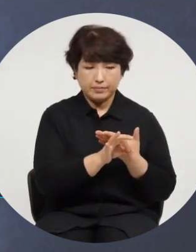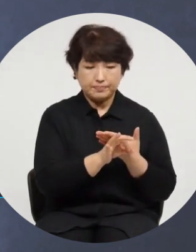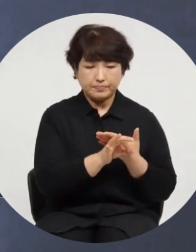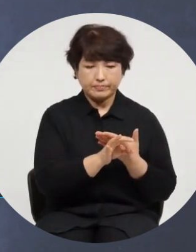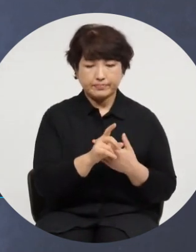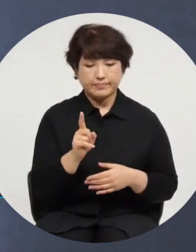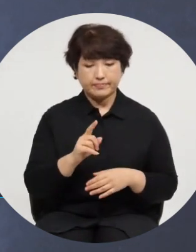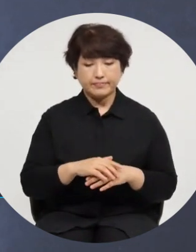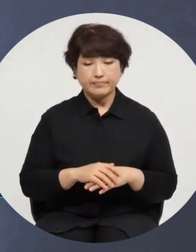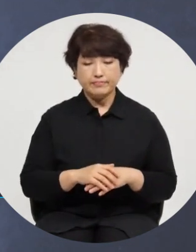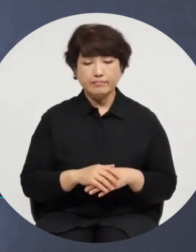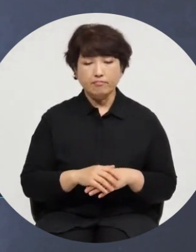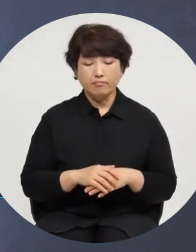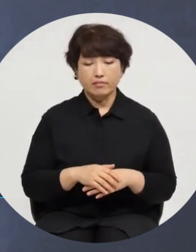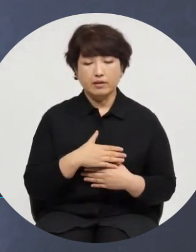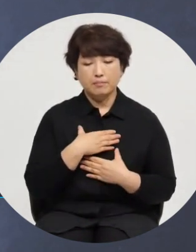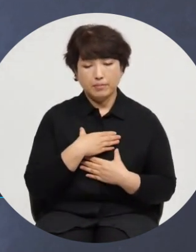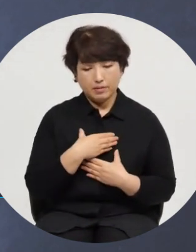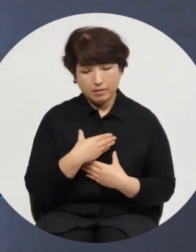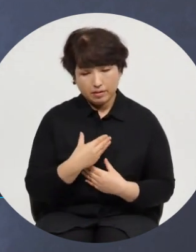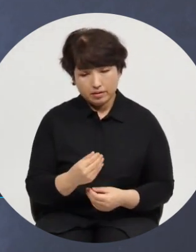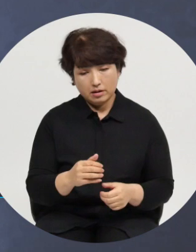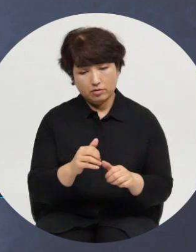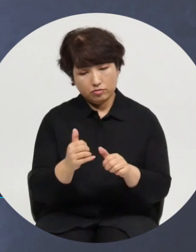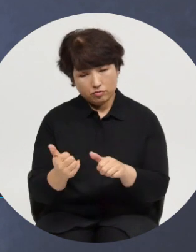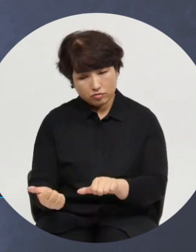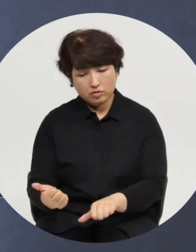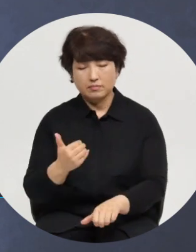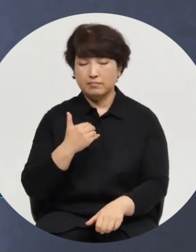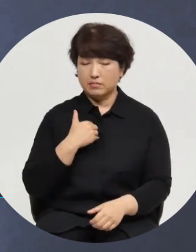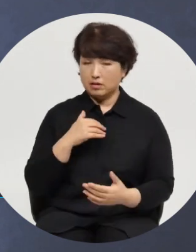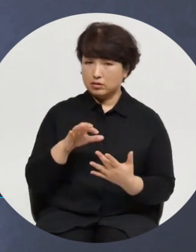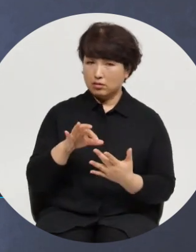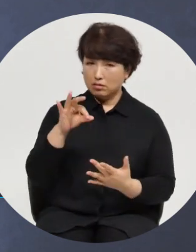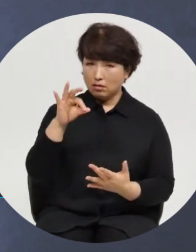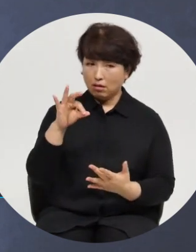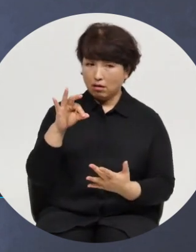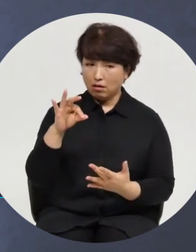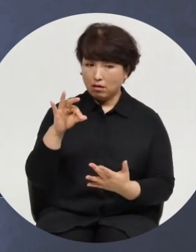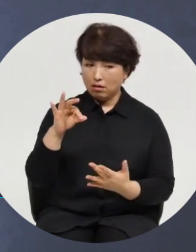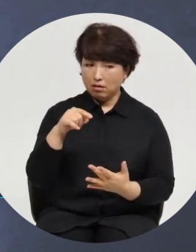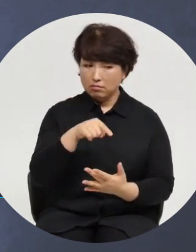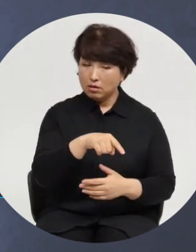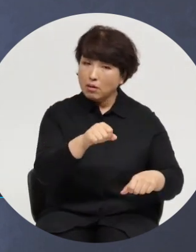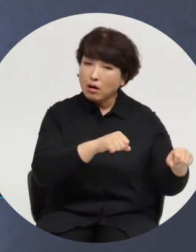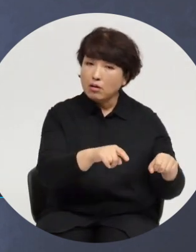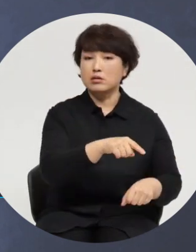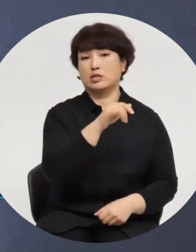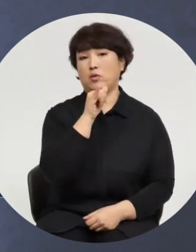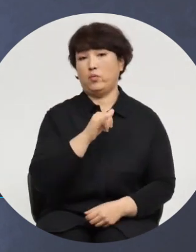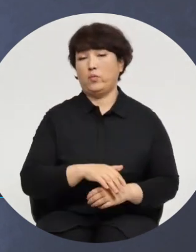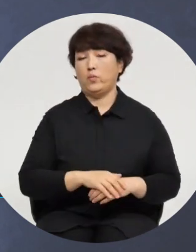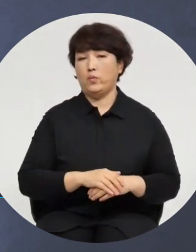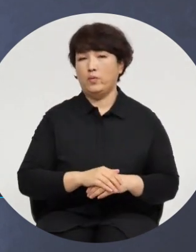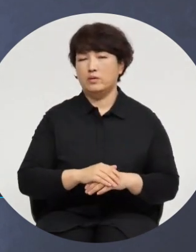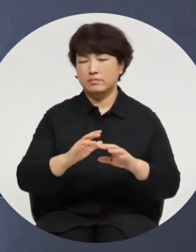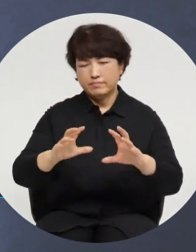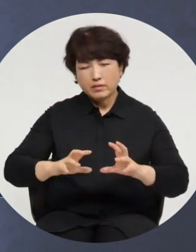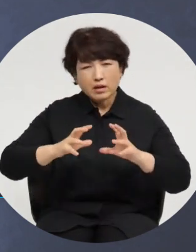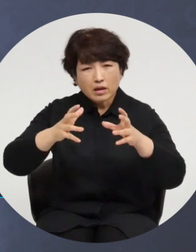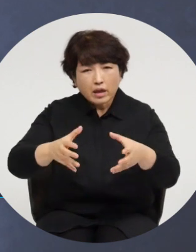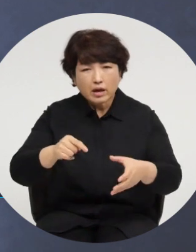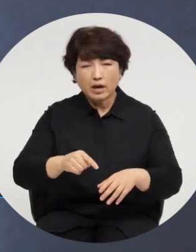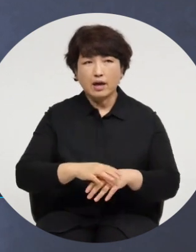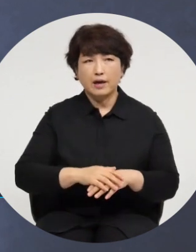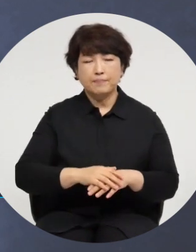다 할 땐 자 안락사 인자 좀 편안하게 죽을 수 있는 길을 선택할 수 있지 않느냐 이런 운동도